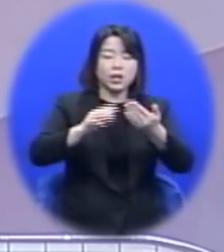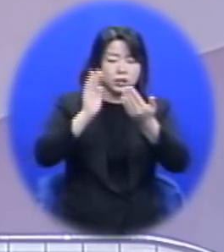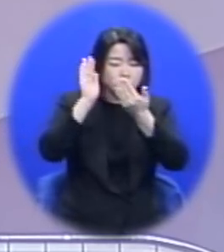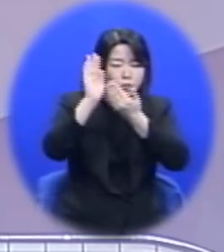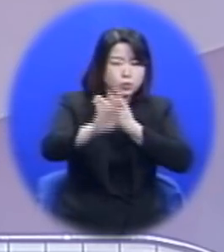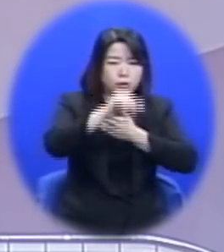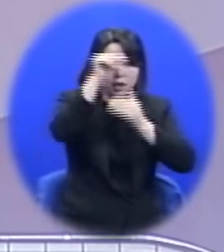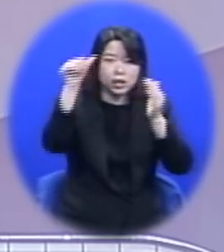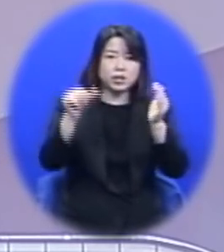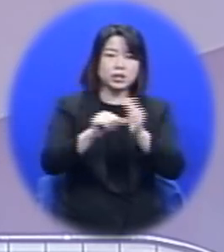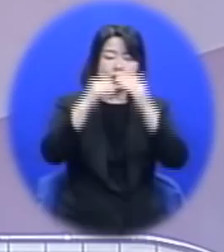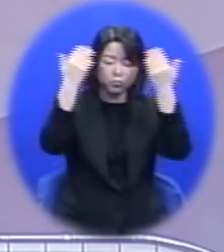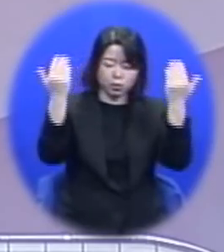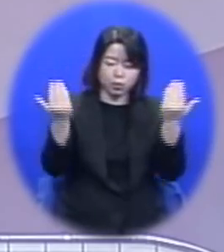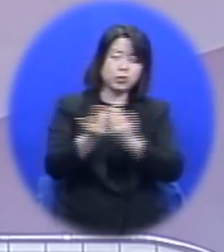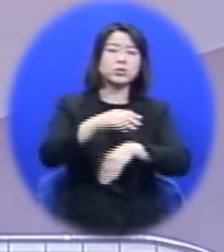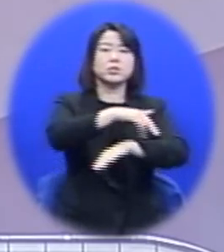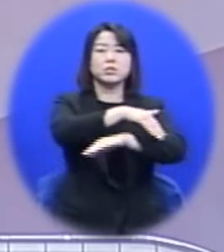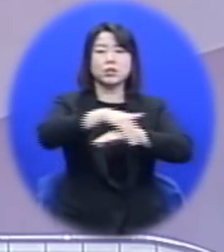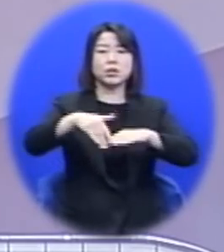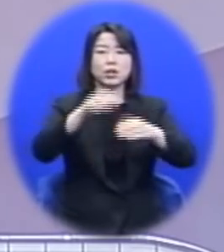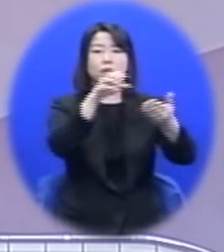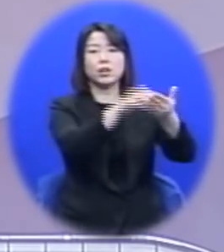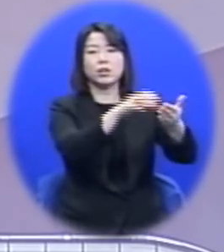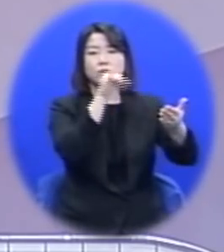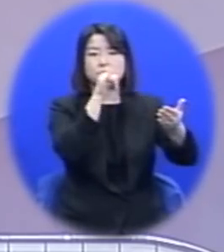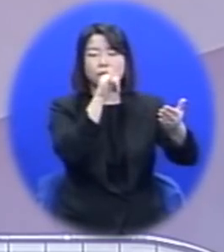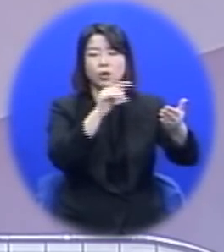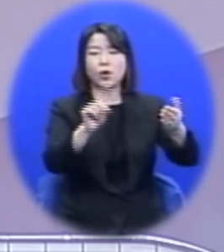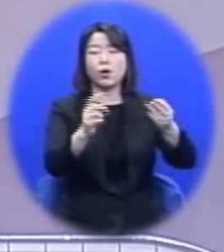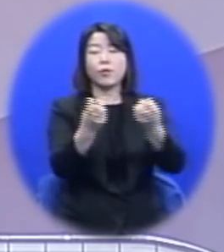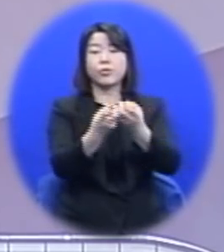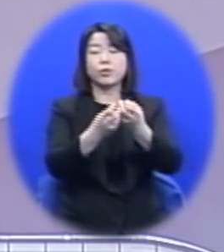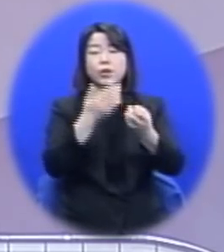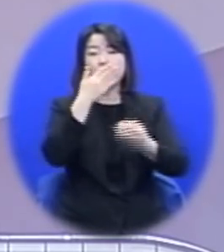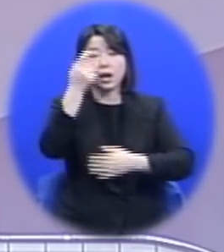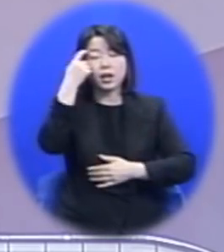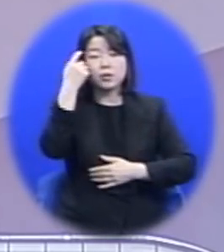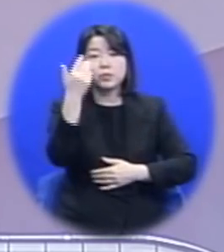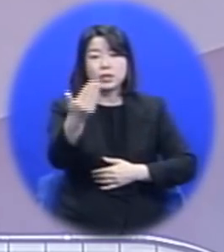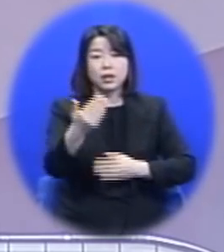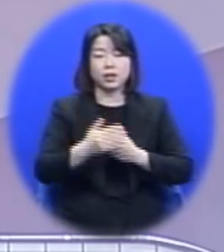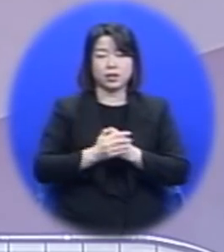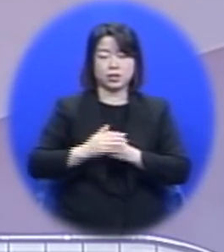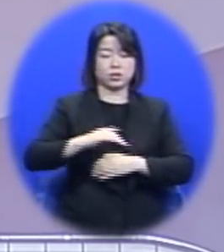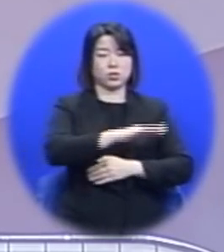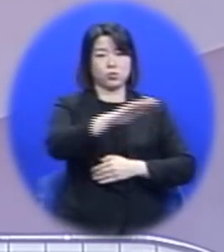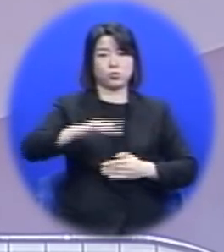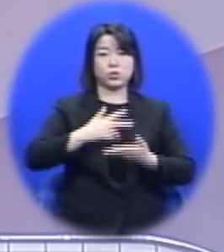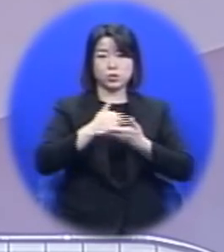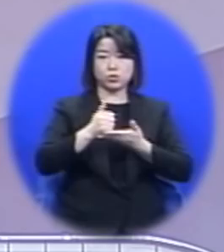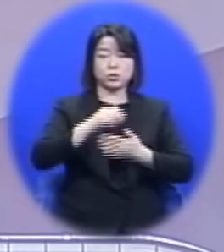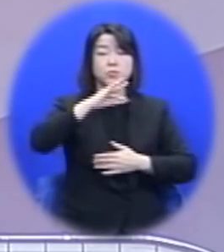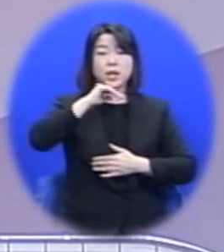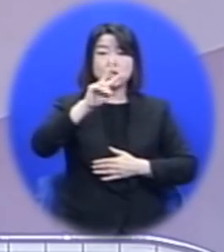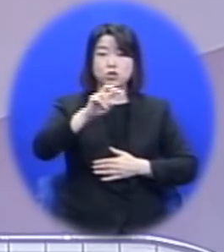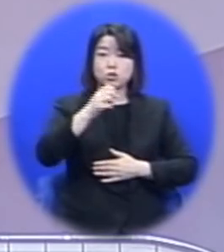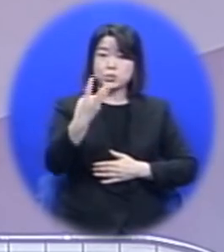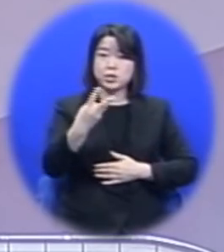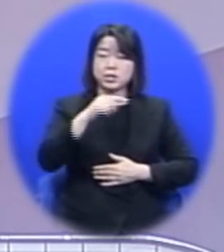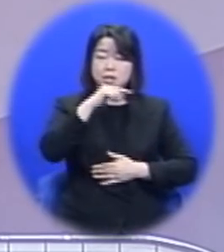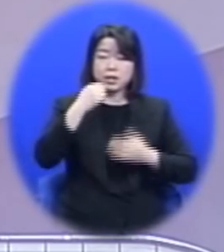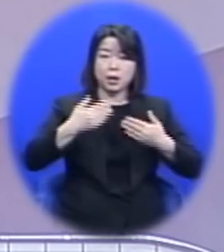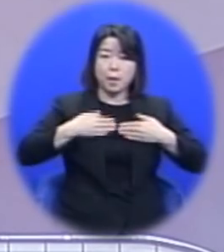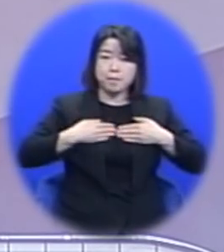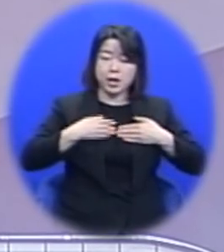다 들어있는 거예요. 어떻게 이게 가능하지요? 우리 주님은 23살 폐결핵